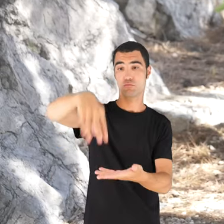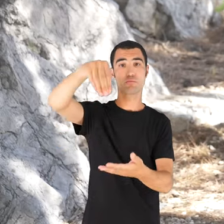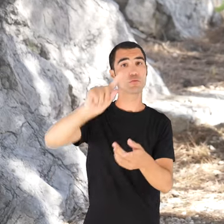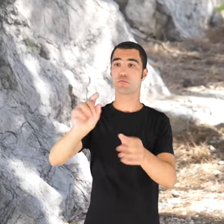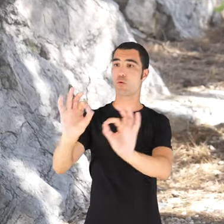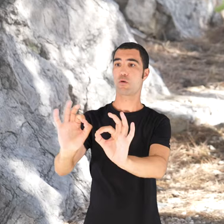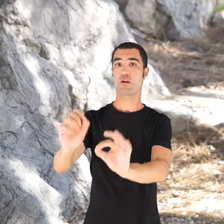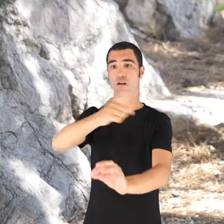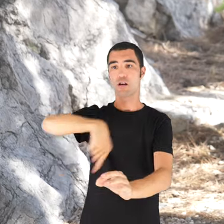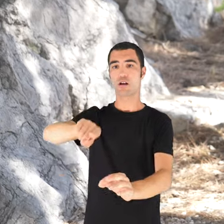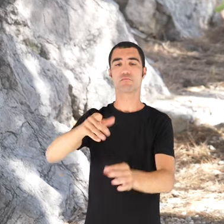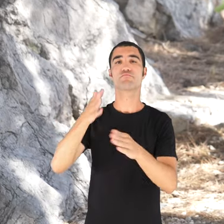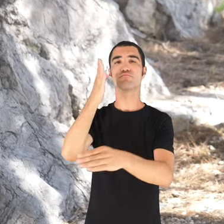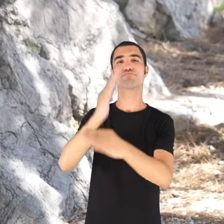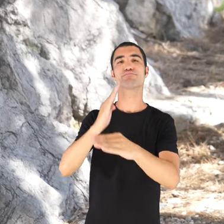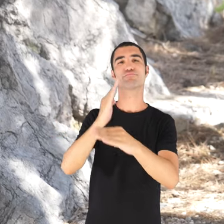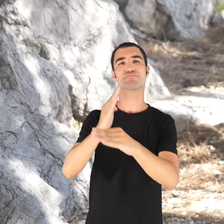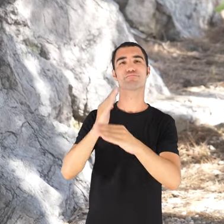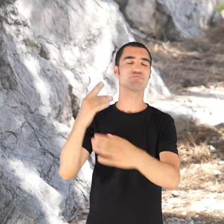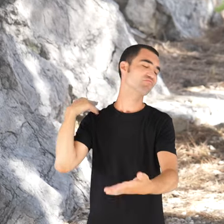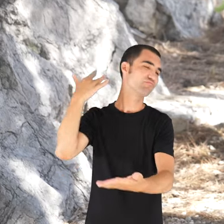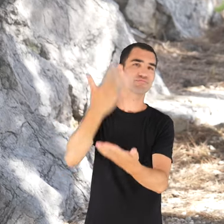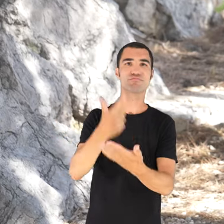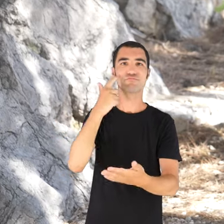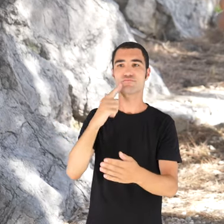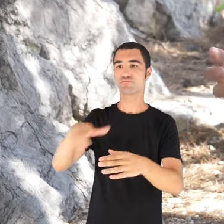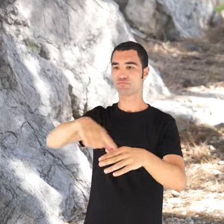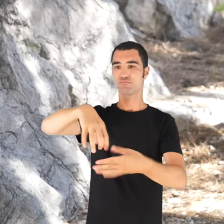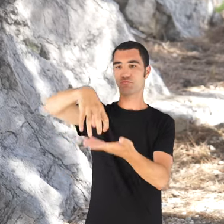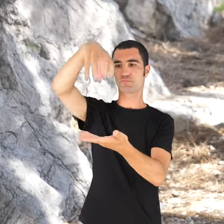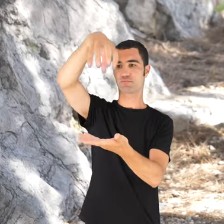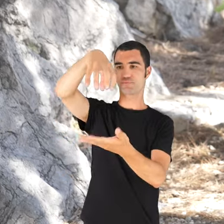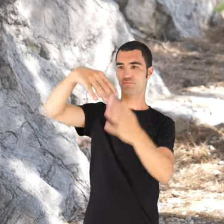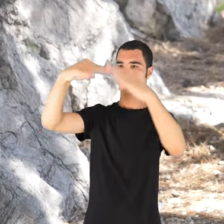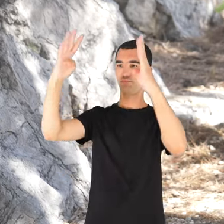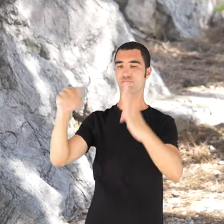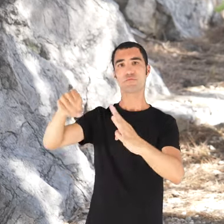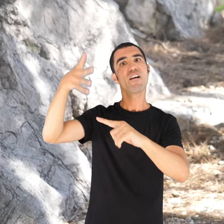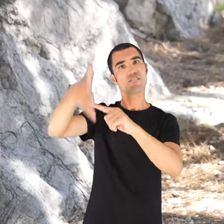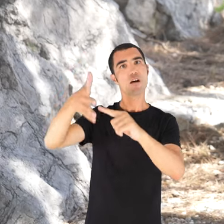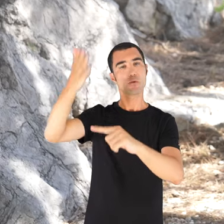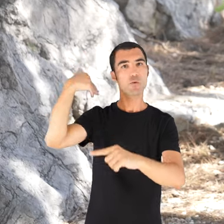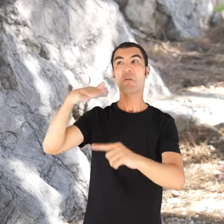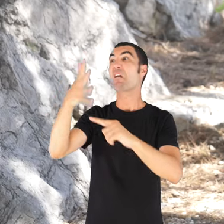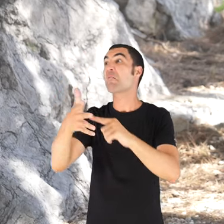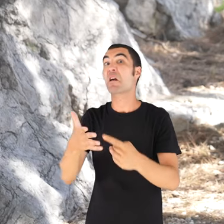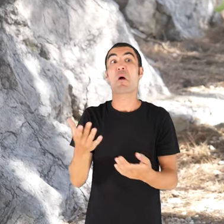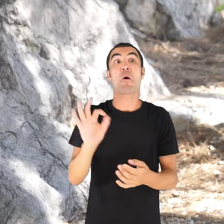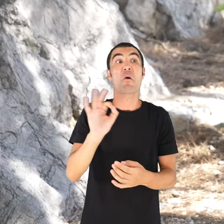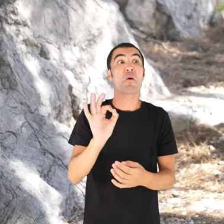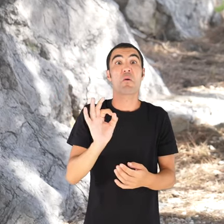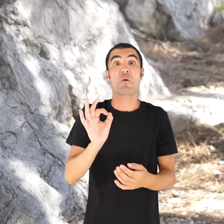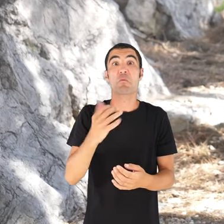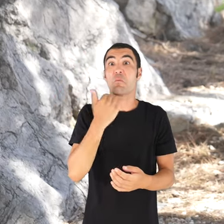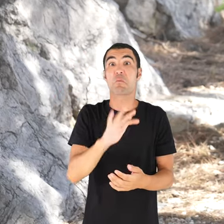era allò de tota la vida, que abans hi havia una estructura que era una fàbrica, no sé si era fàbrica o